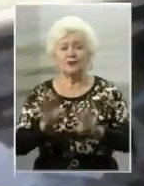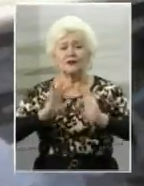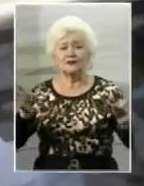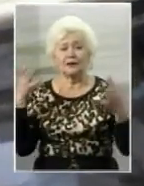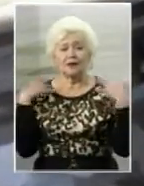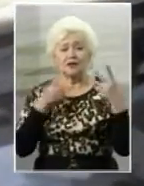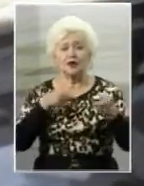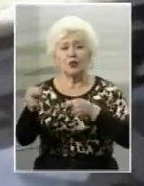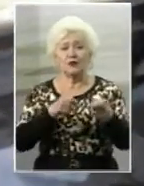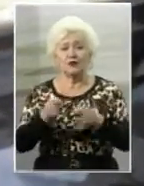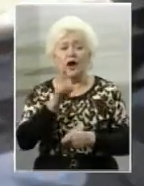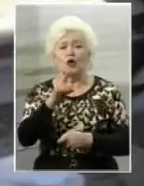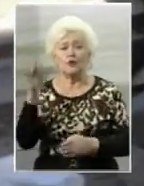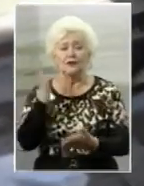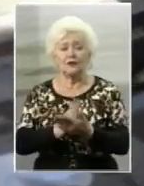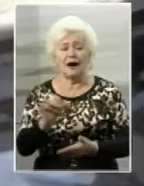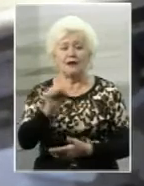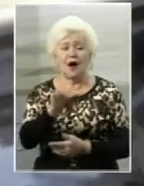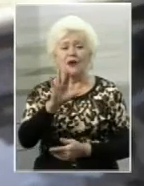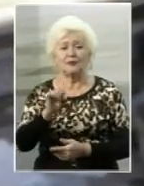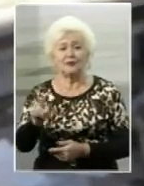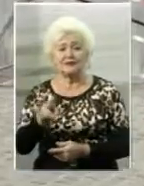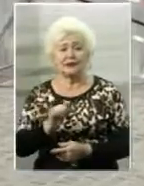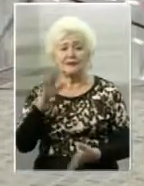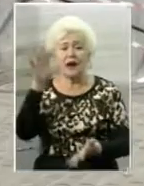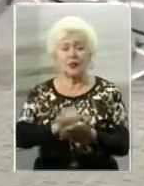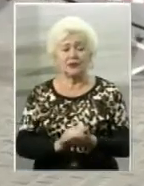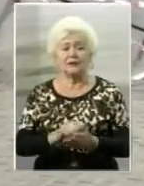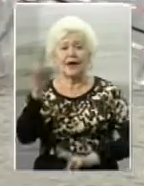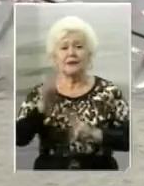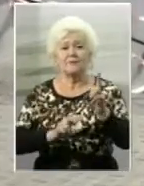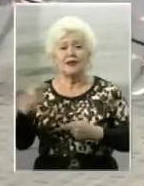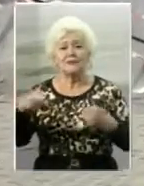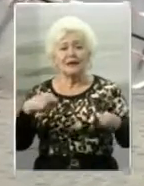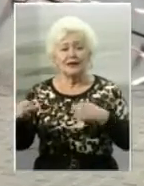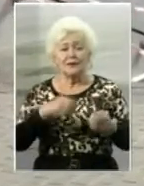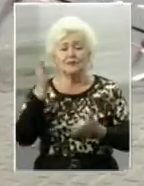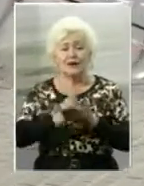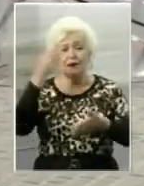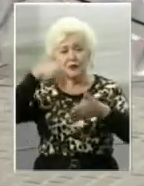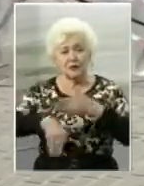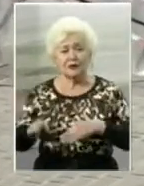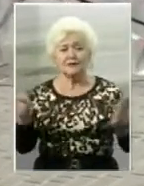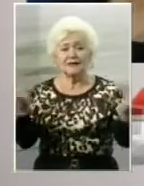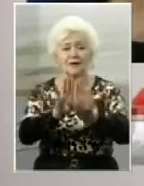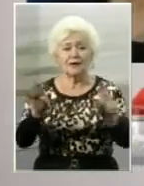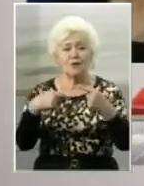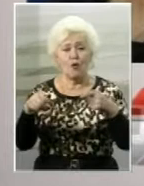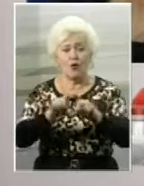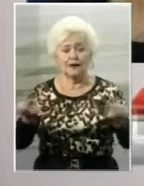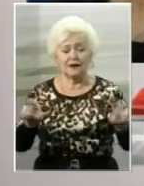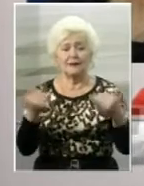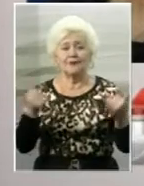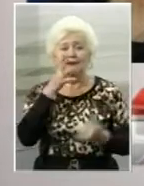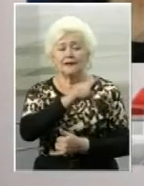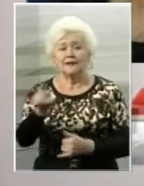Херсонського управління комунальної власності Аліса Вербицька, є орендатори-підприємці, які мають в підземці кіоски. На даний